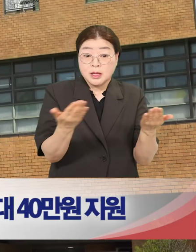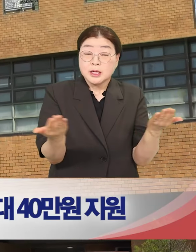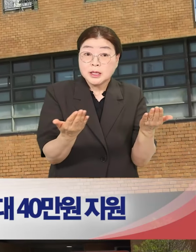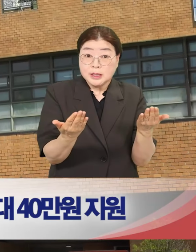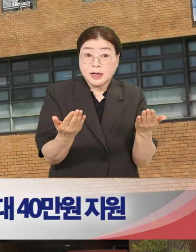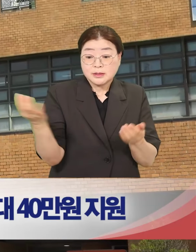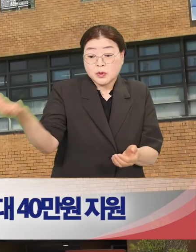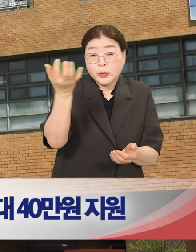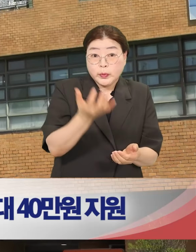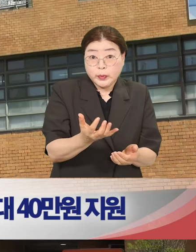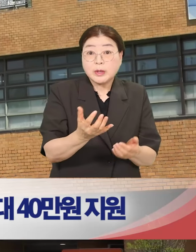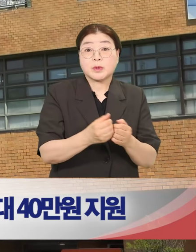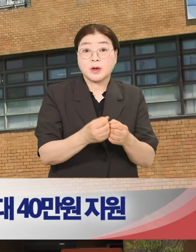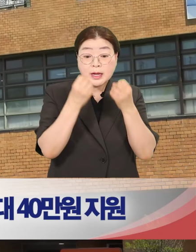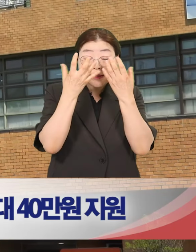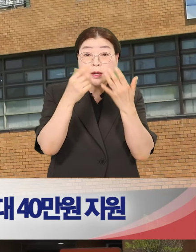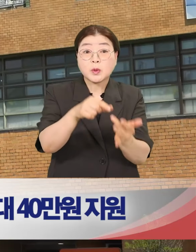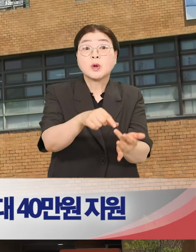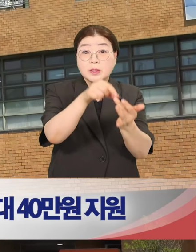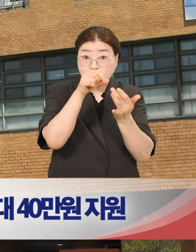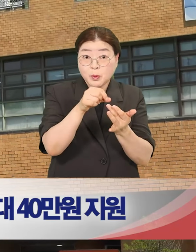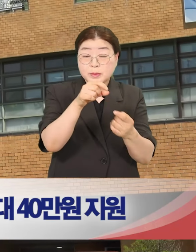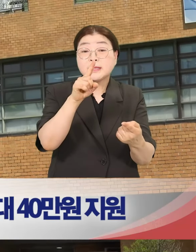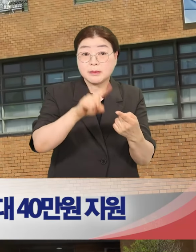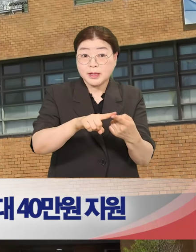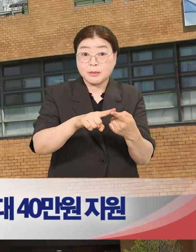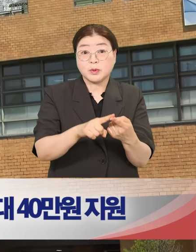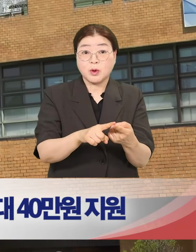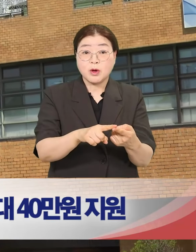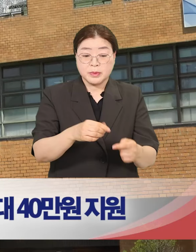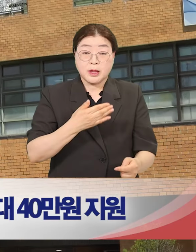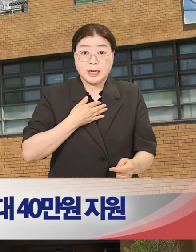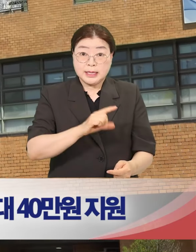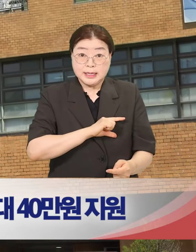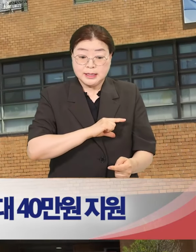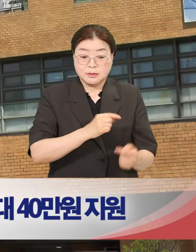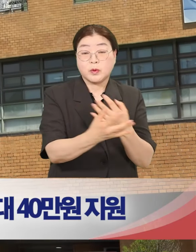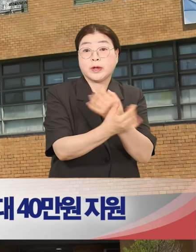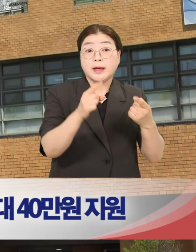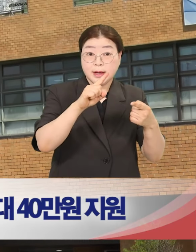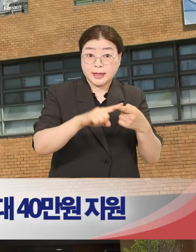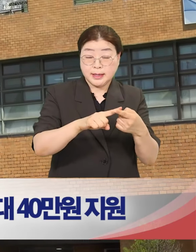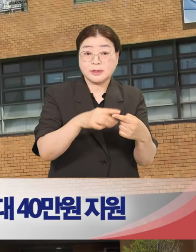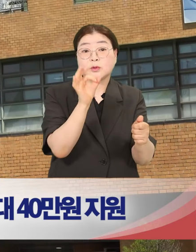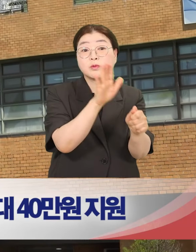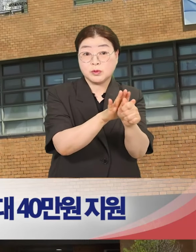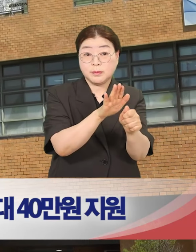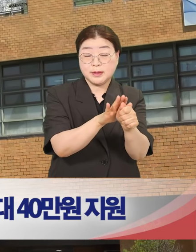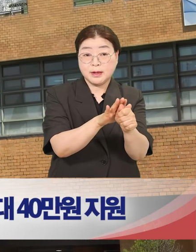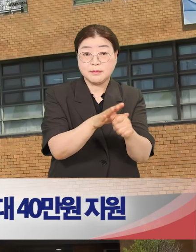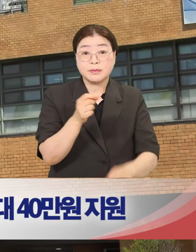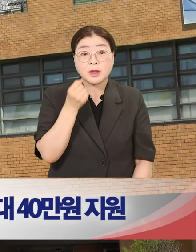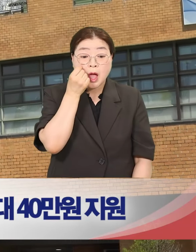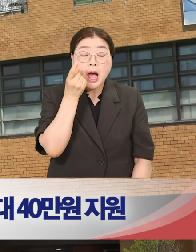근로자 주거비는 당해년도 신규 채용된 관내 전입자를 대상으로 하며 근로자 본인 명의로 진행된 계약에 한해서만